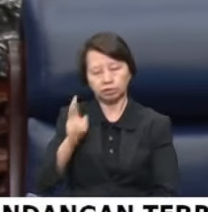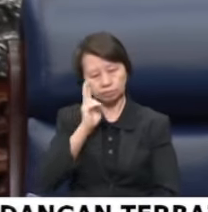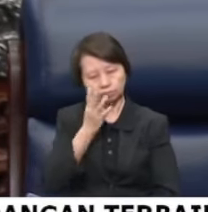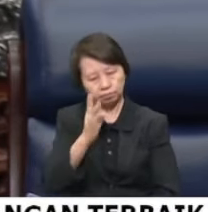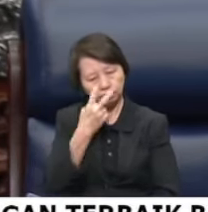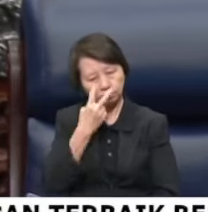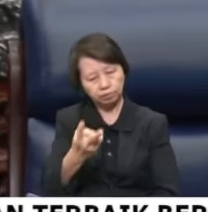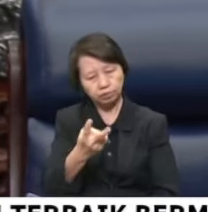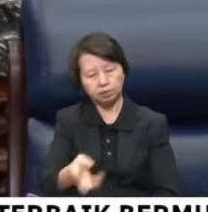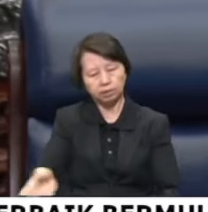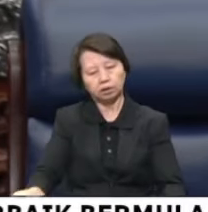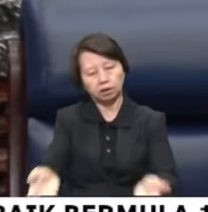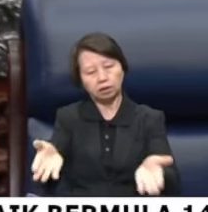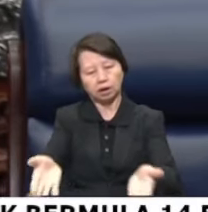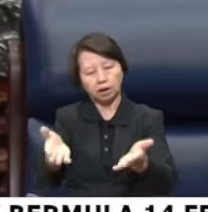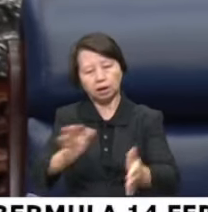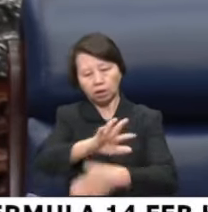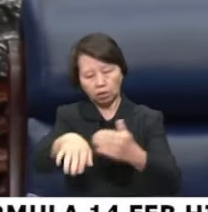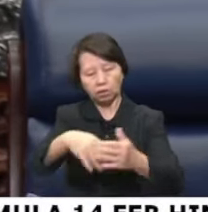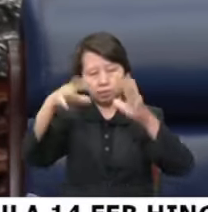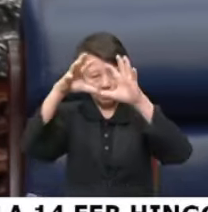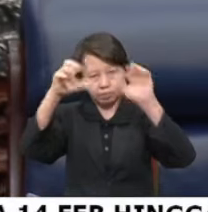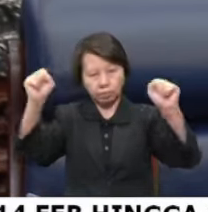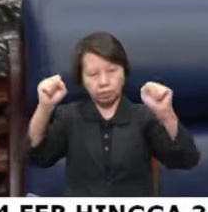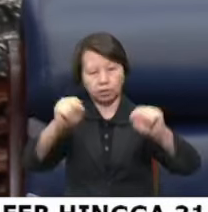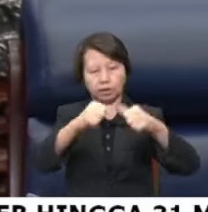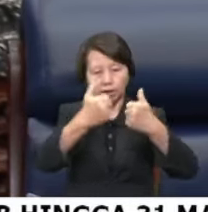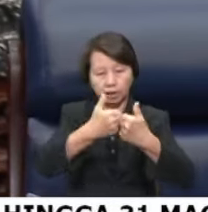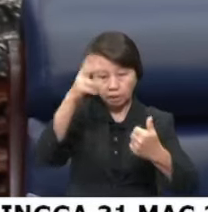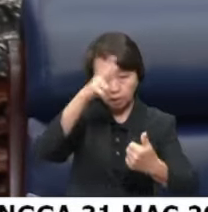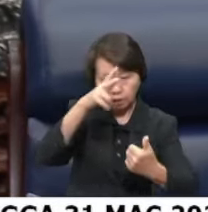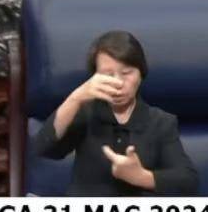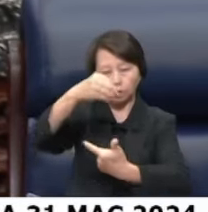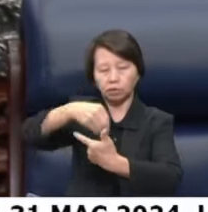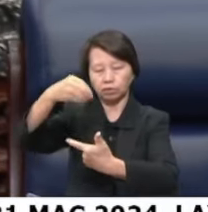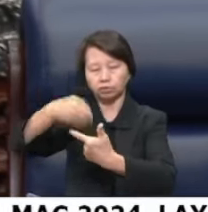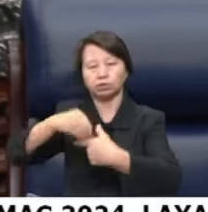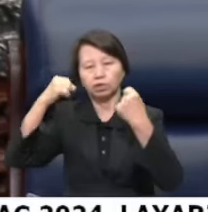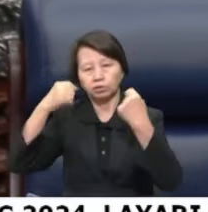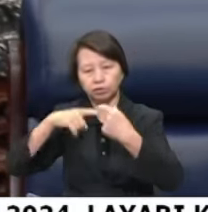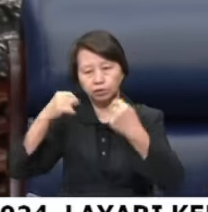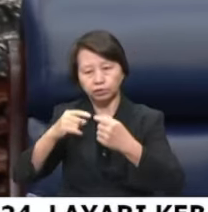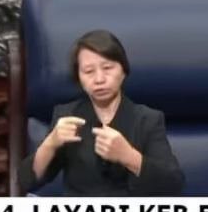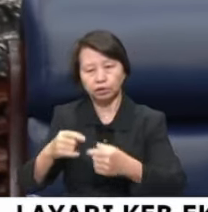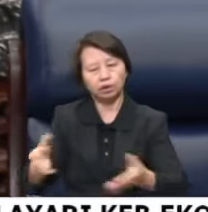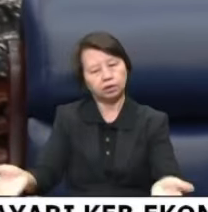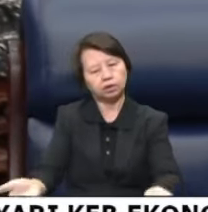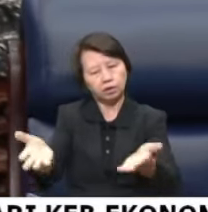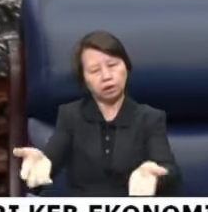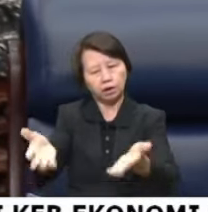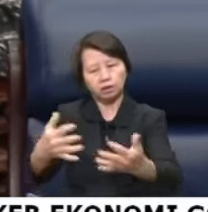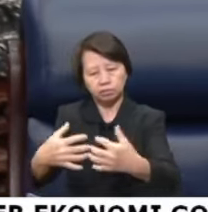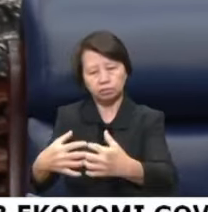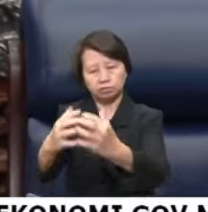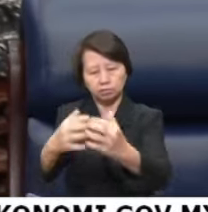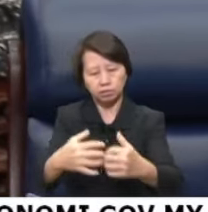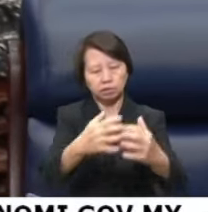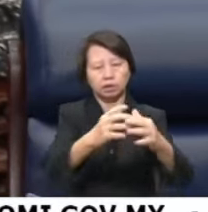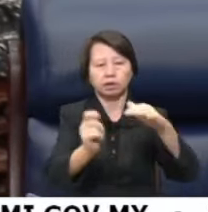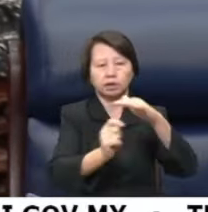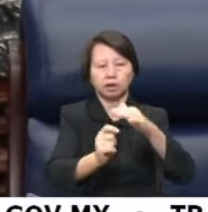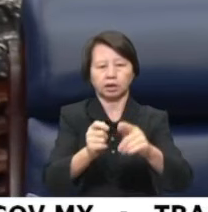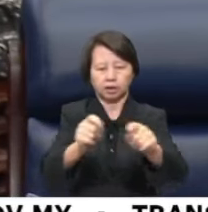menggalakkan semua majikan sama ada agensi kerajaan maupun swasta untuk menubuhkan taska di tempat kerja